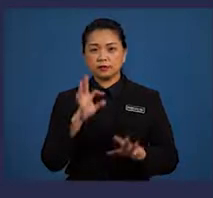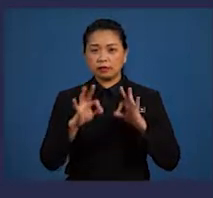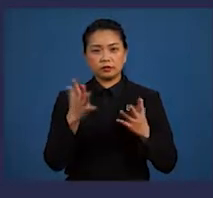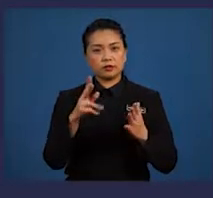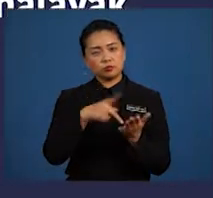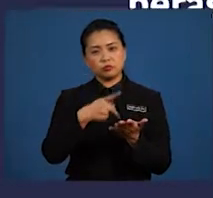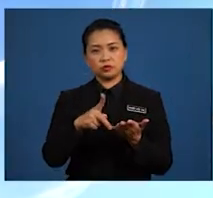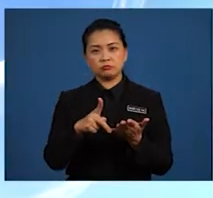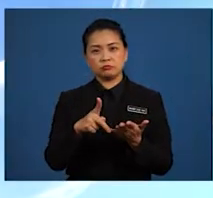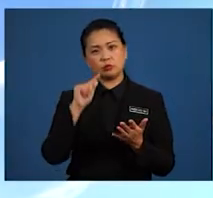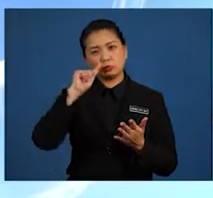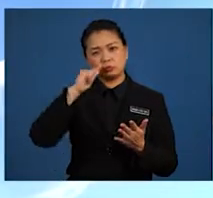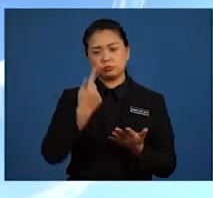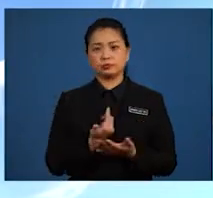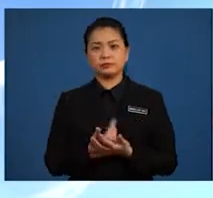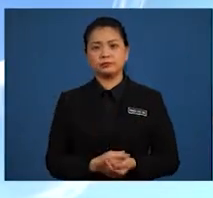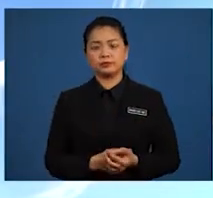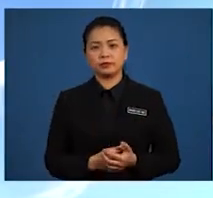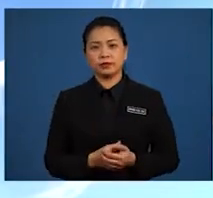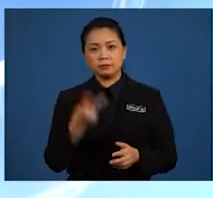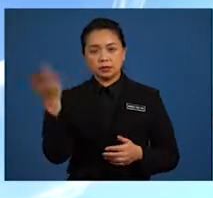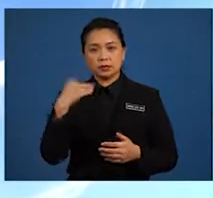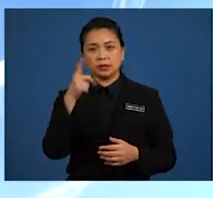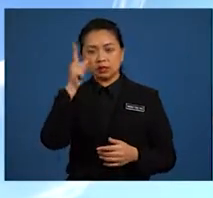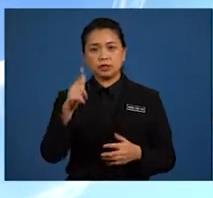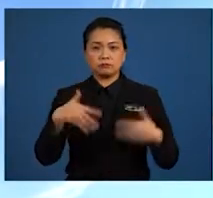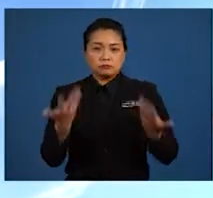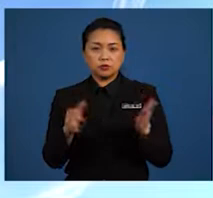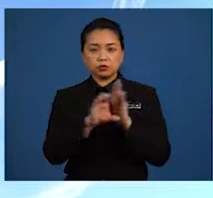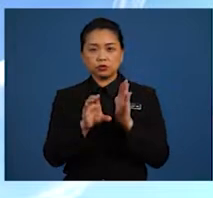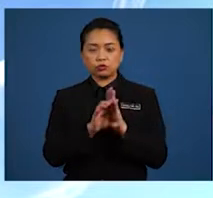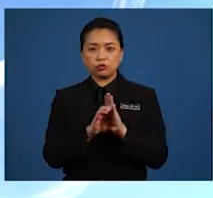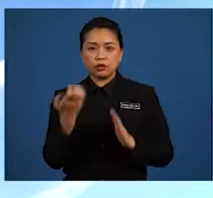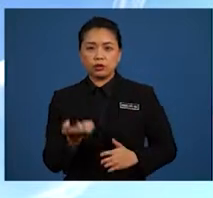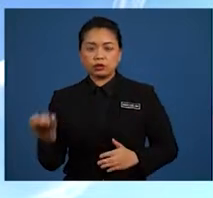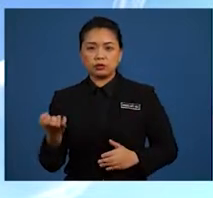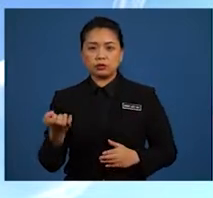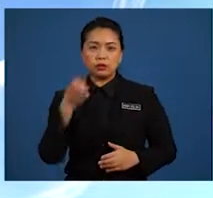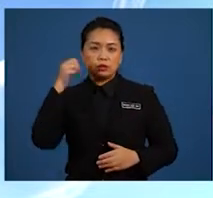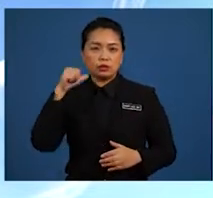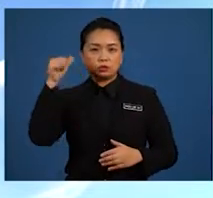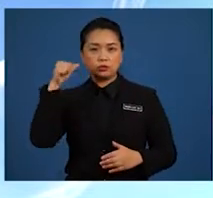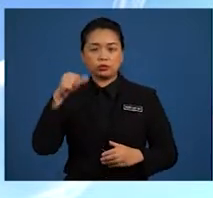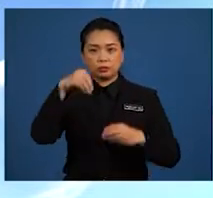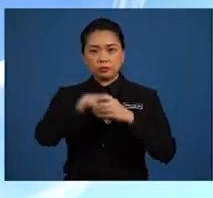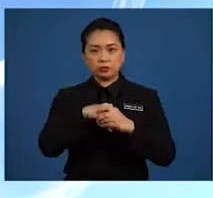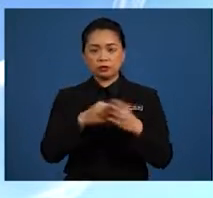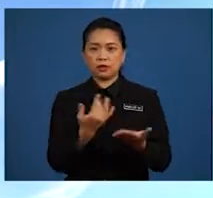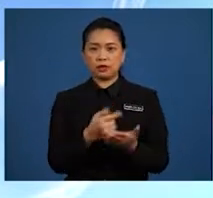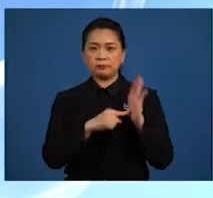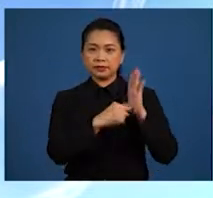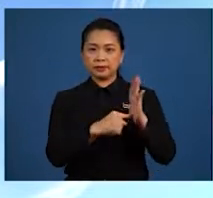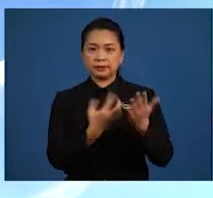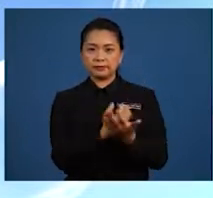menarik perhatian Mari kita lihat Bagaimana contoh elemen audio dimasukkan ke dalam persembahan Madya